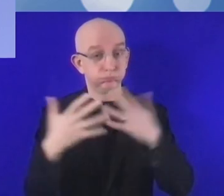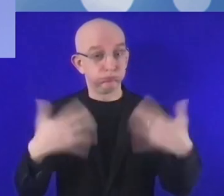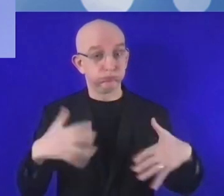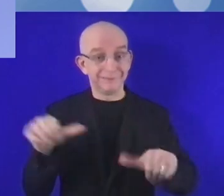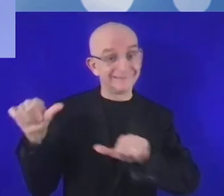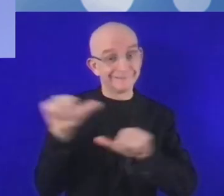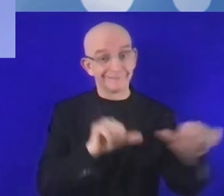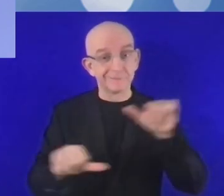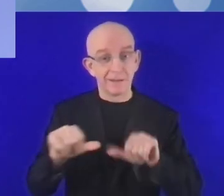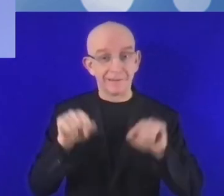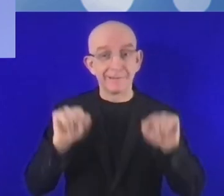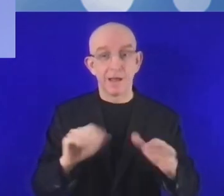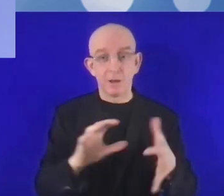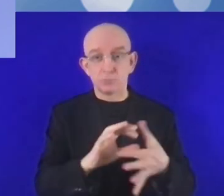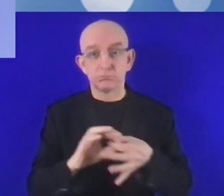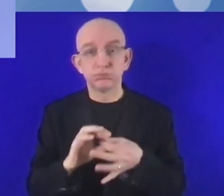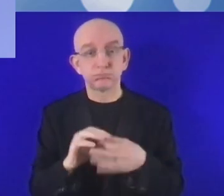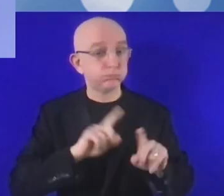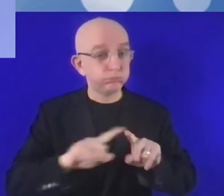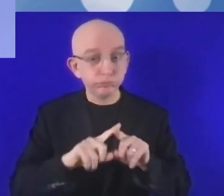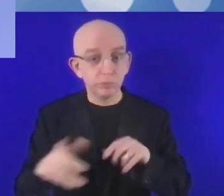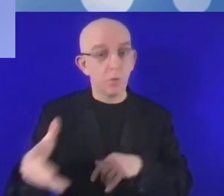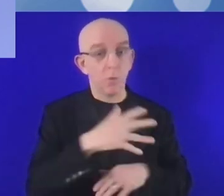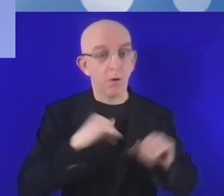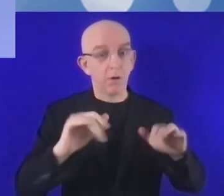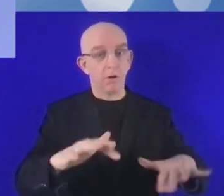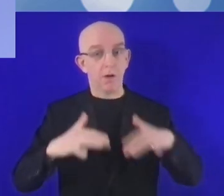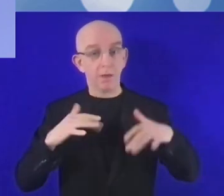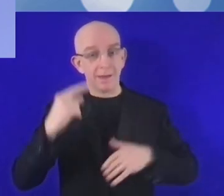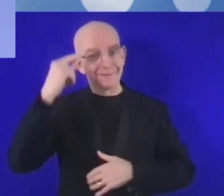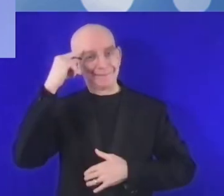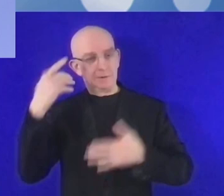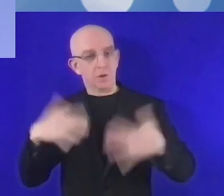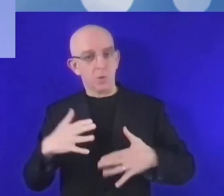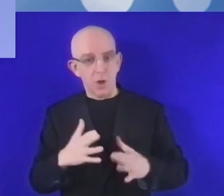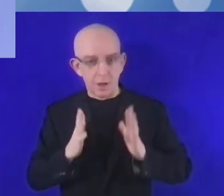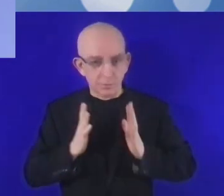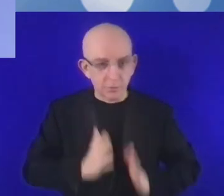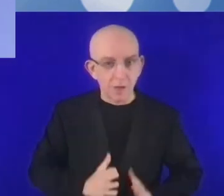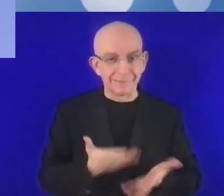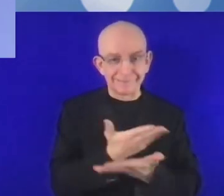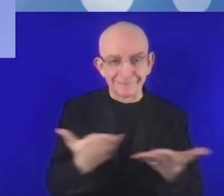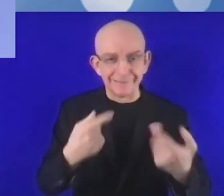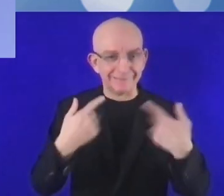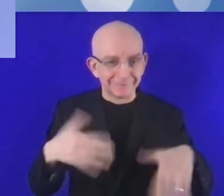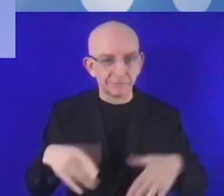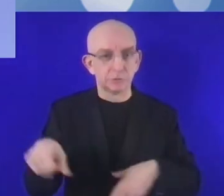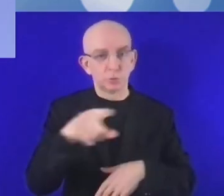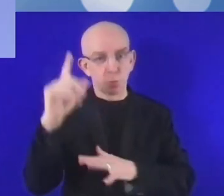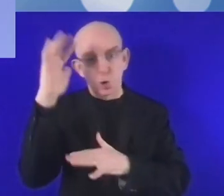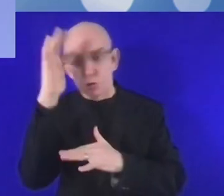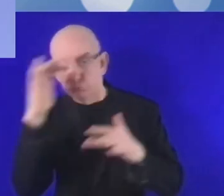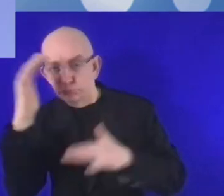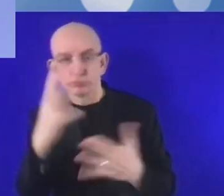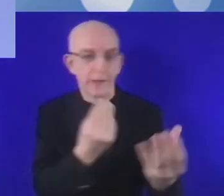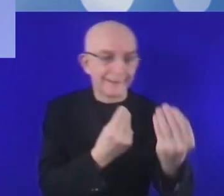То, что мы ощущаем, переводится на наши мысли, на наше самочувство.